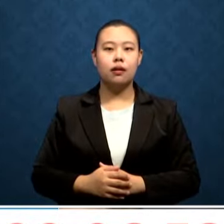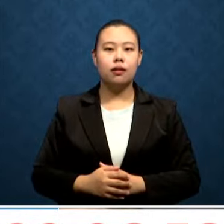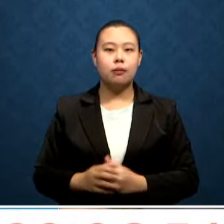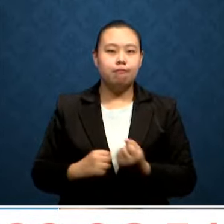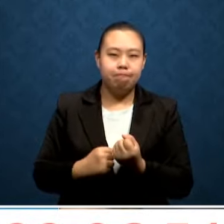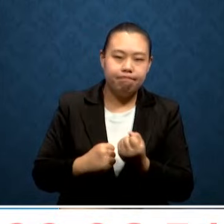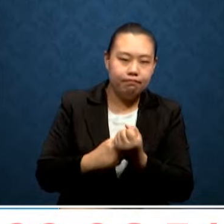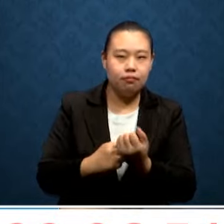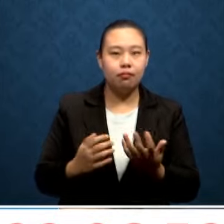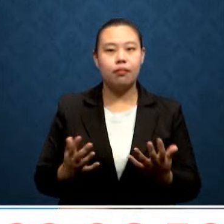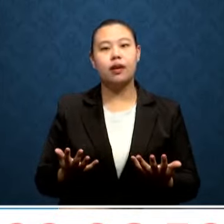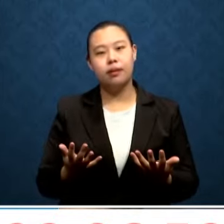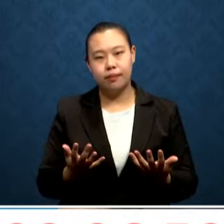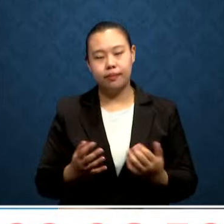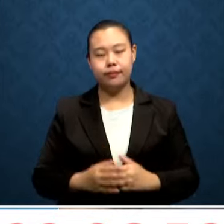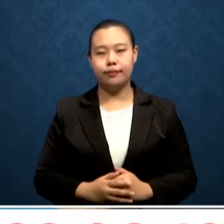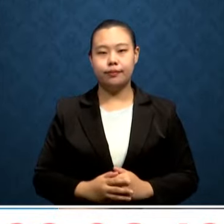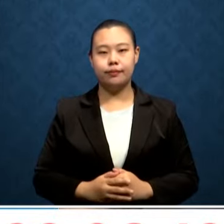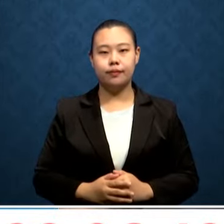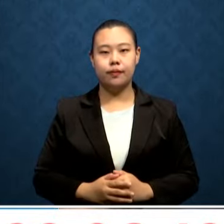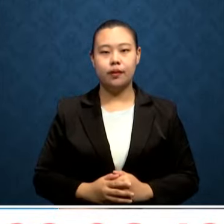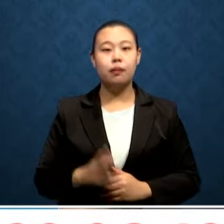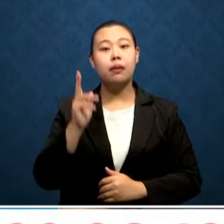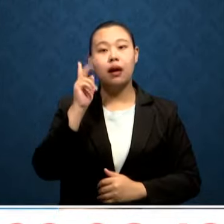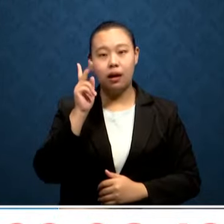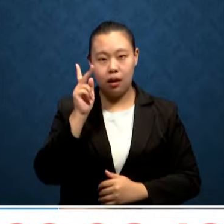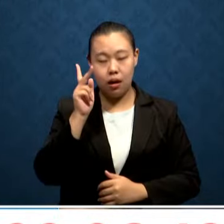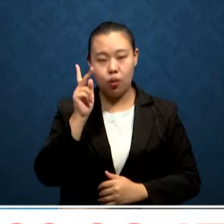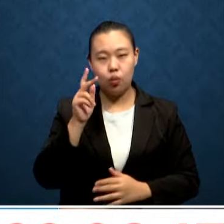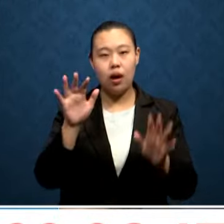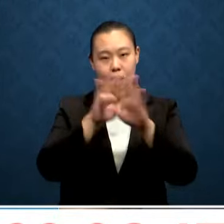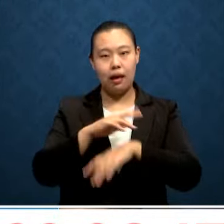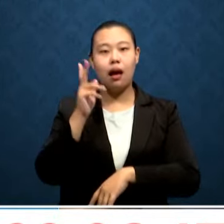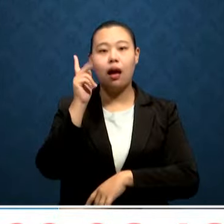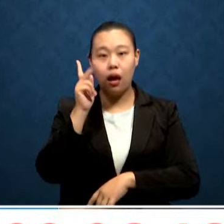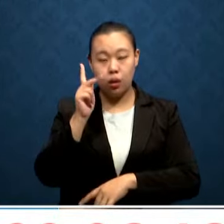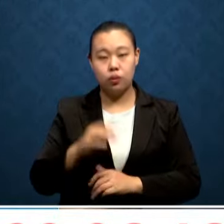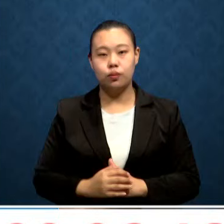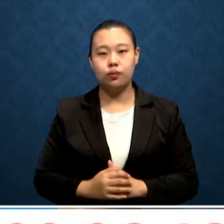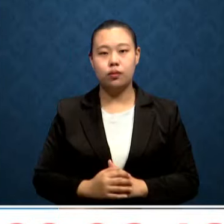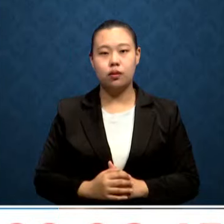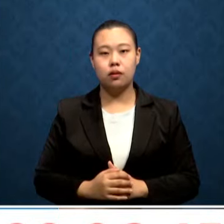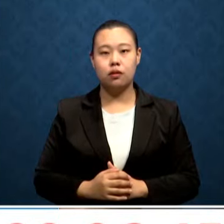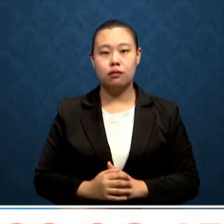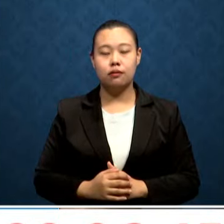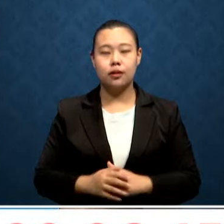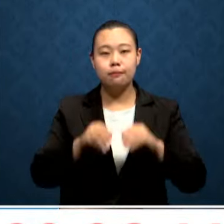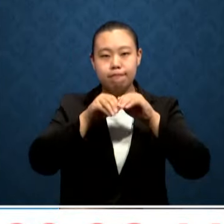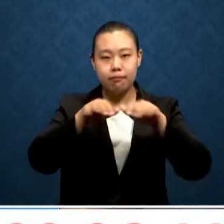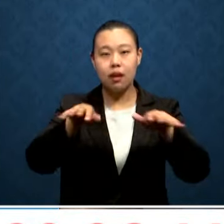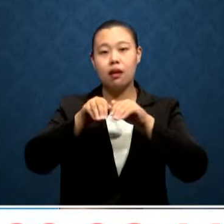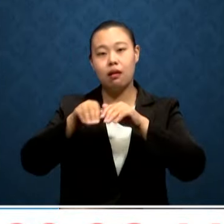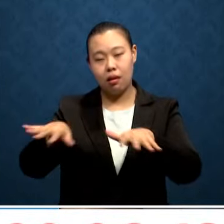ครับอย่างข่าวที่ออกมานะครับมีข่าวที่ออกมาหลายรอบหลังจาก